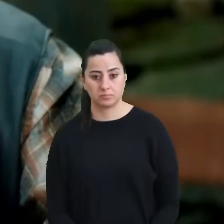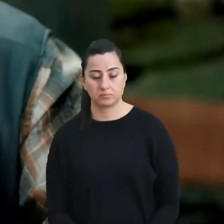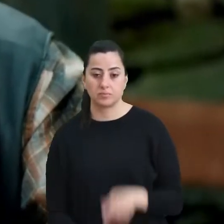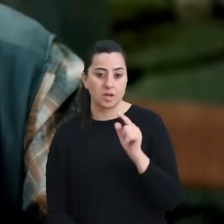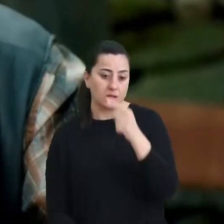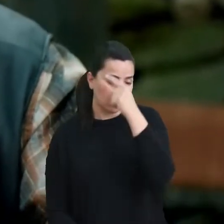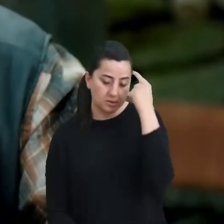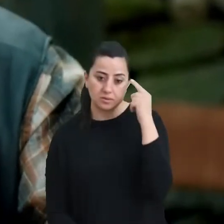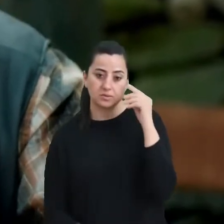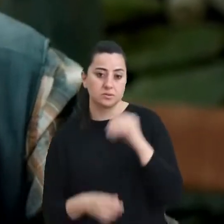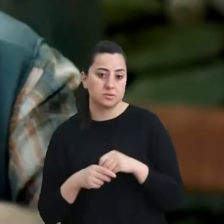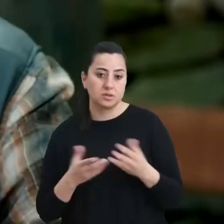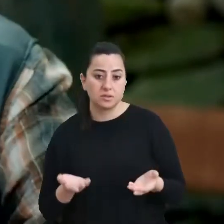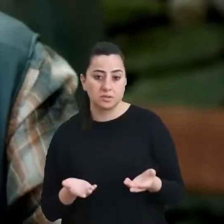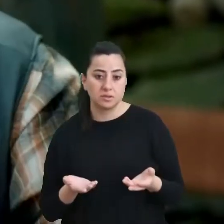Senin nasibinde